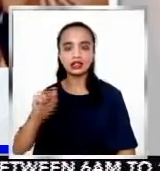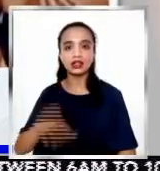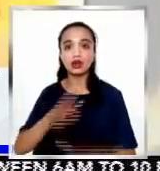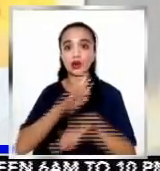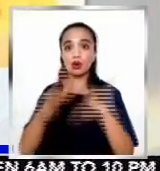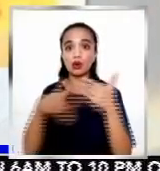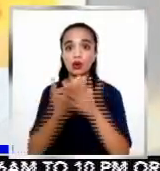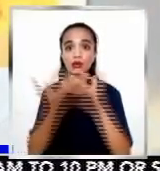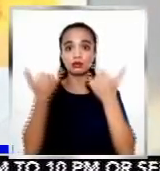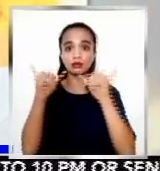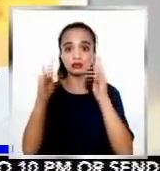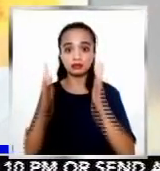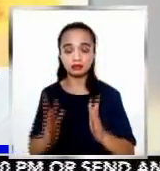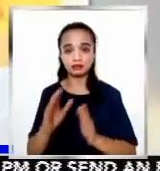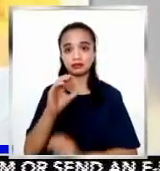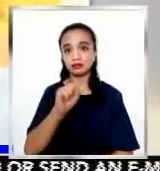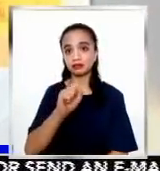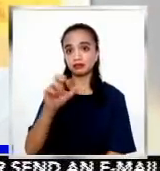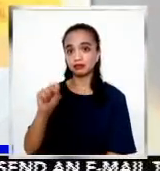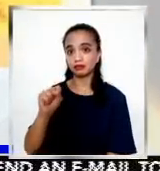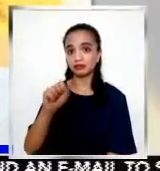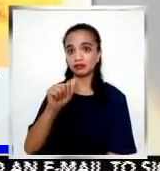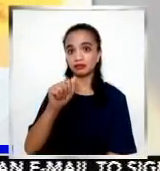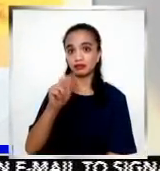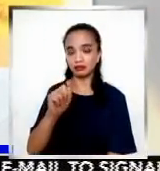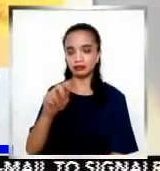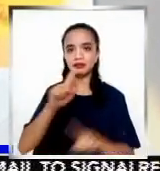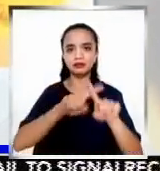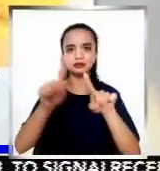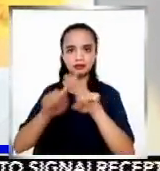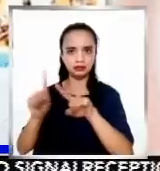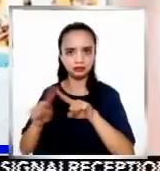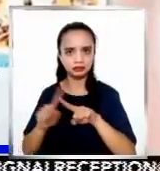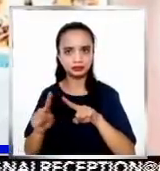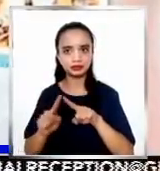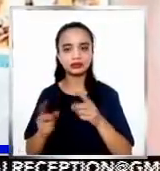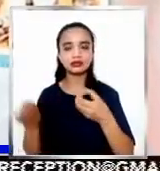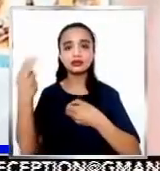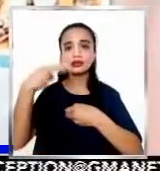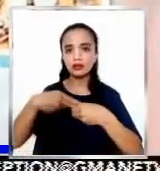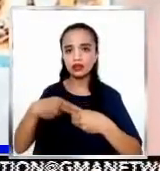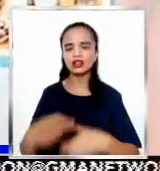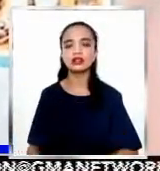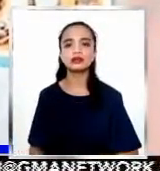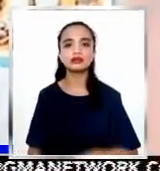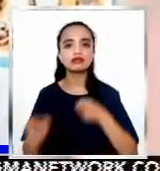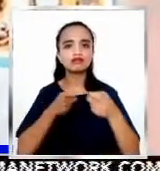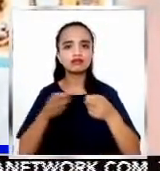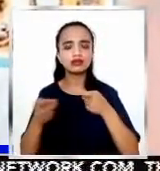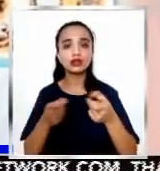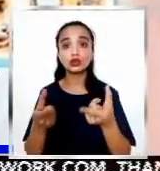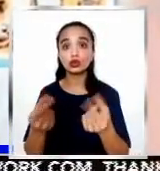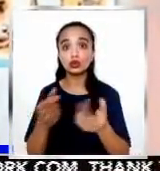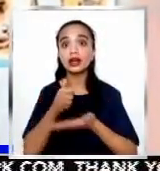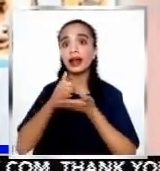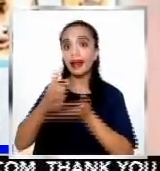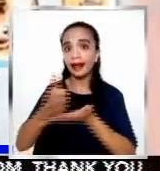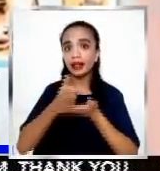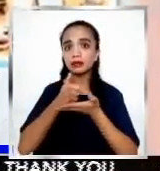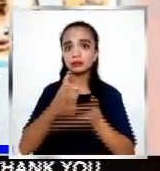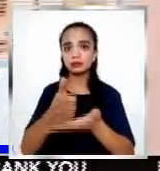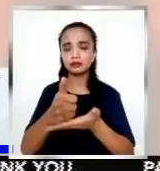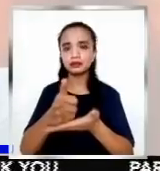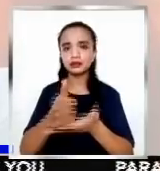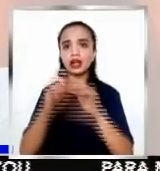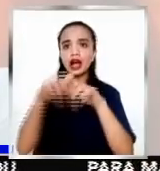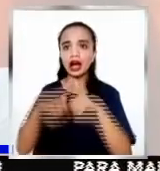Sebastian, sa national team at sa iba't ibang commercial teams na kanyang hinawakan. Pinagtulong-tulungan nila ang panustos sa gamutan ni Coach